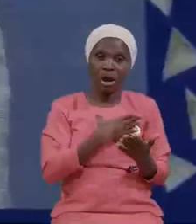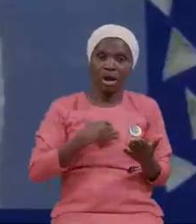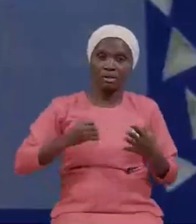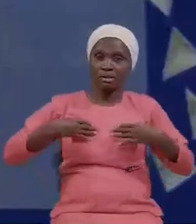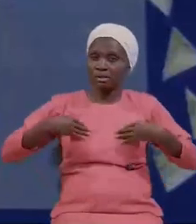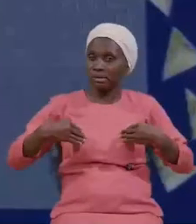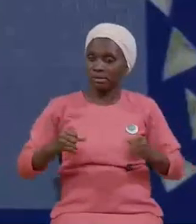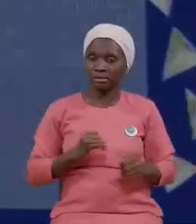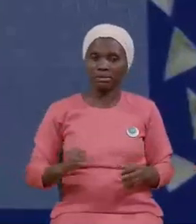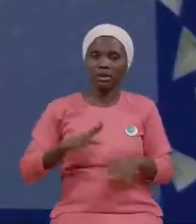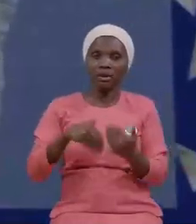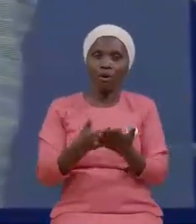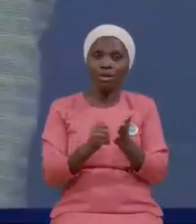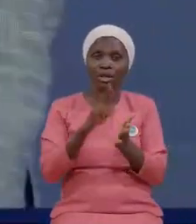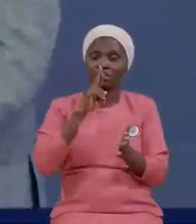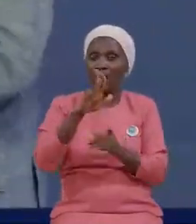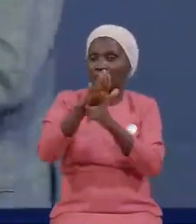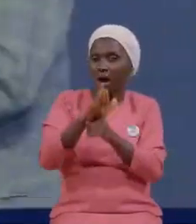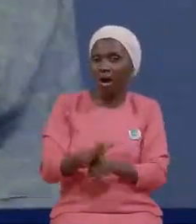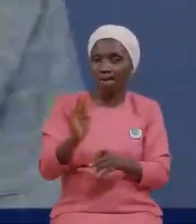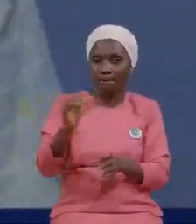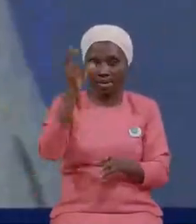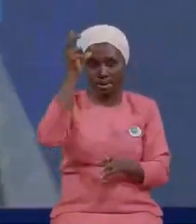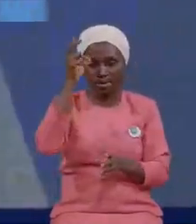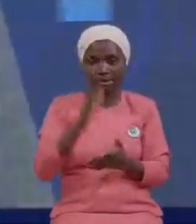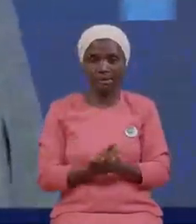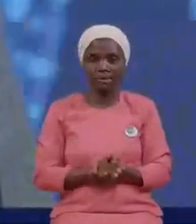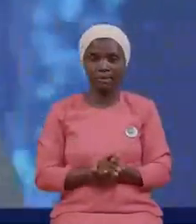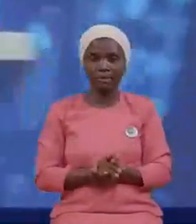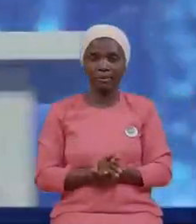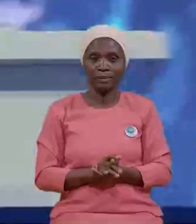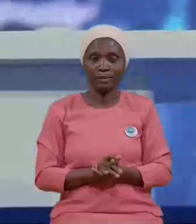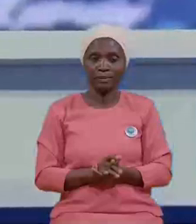et guérissant tous ceux qui étaient sous l'empire du diable.